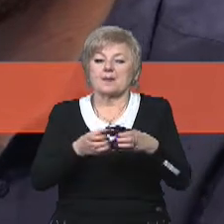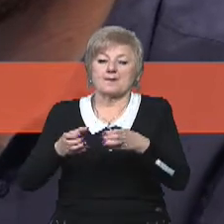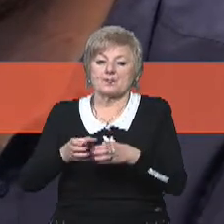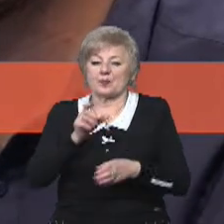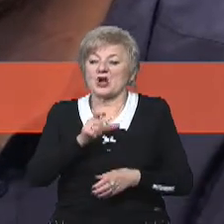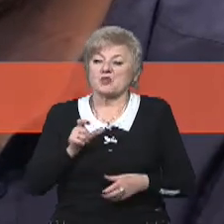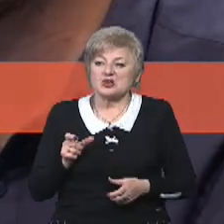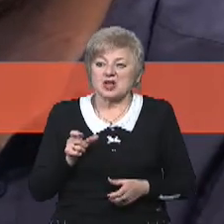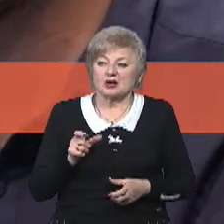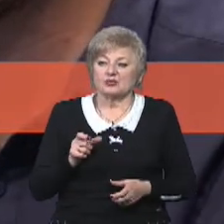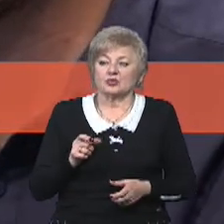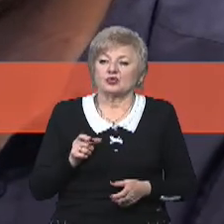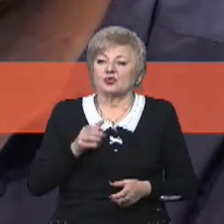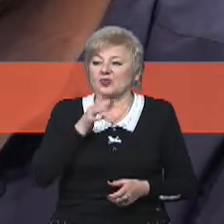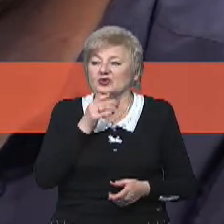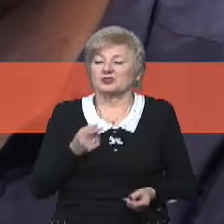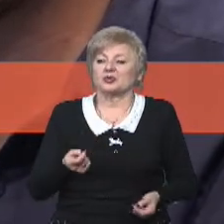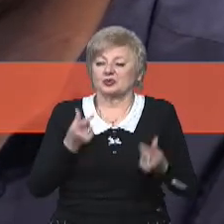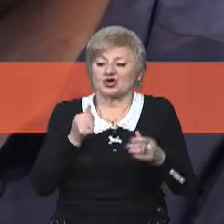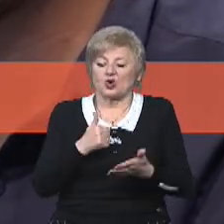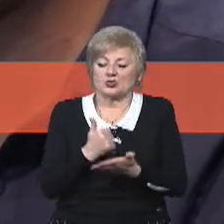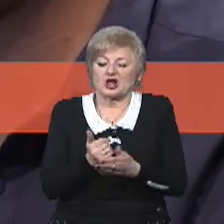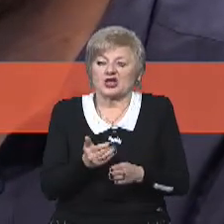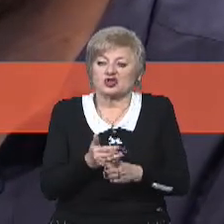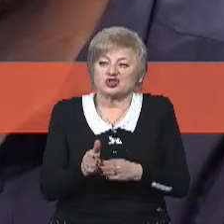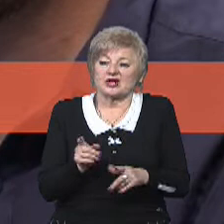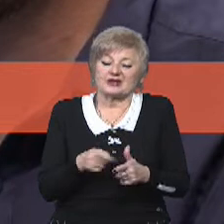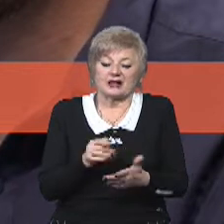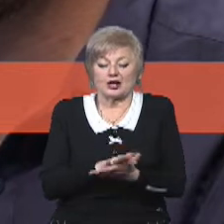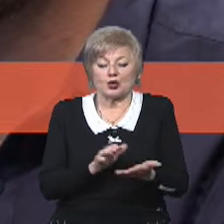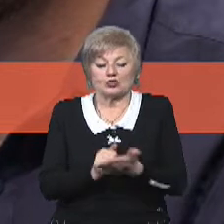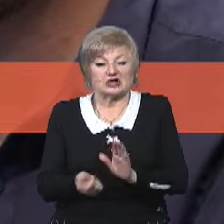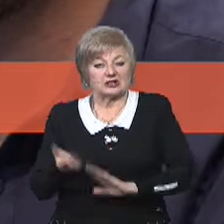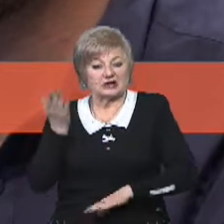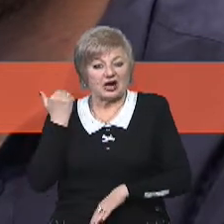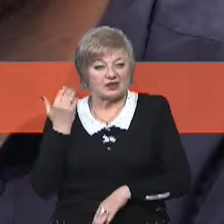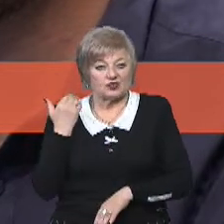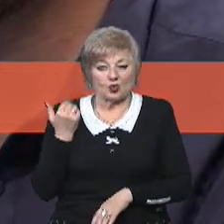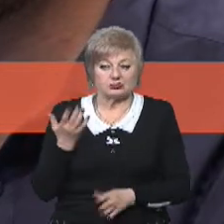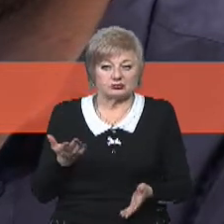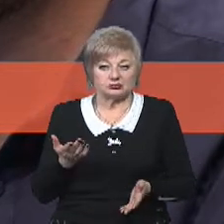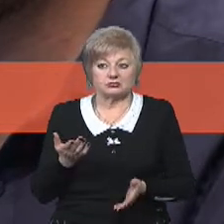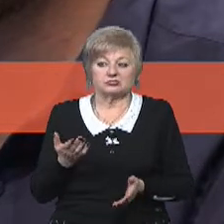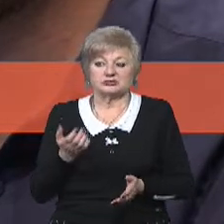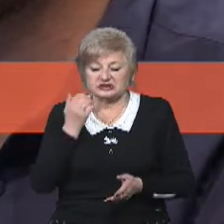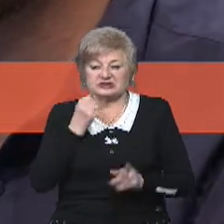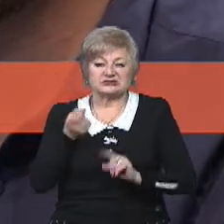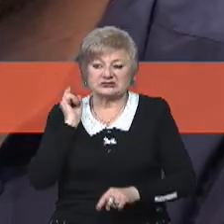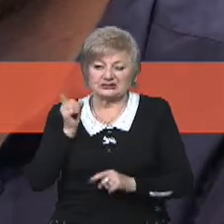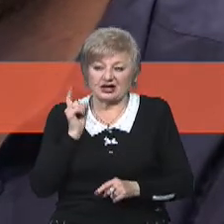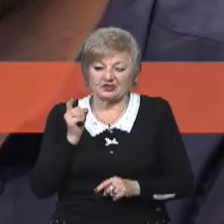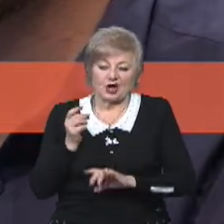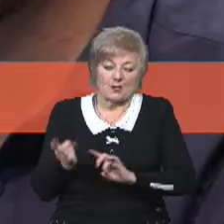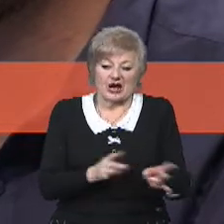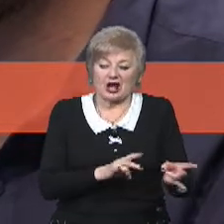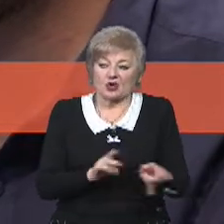пам'яток цього часу дуже-дуже мало. Значна частина їх або пошкоджена ще в давнину, ось та стародавніми